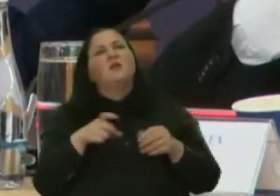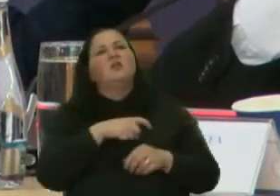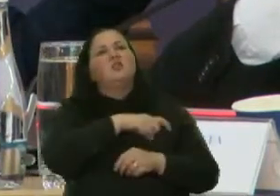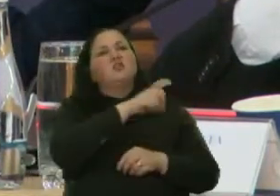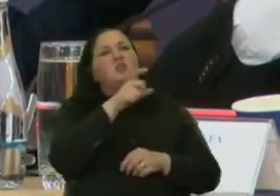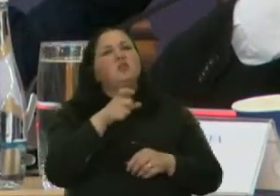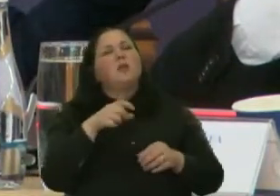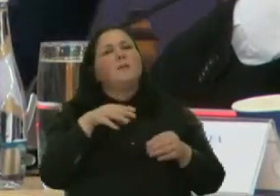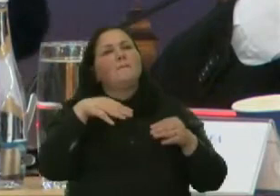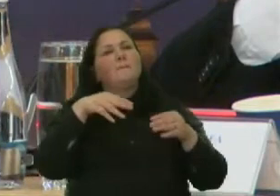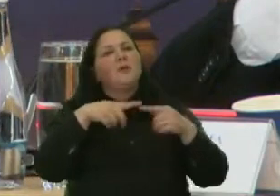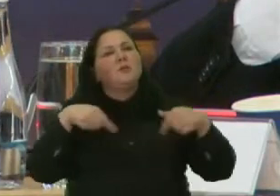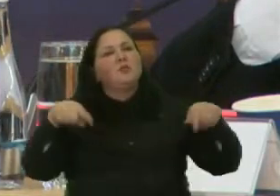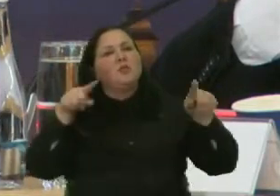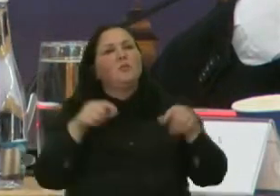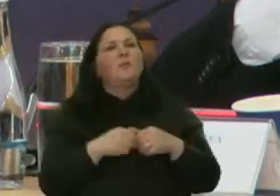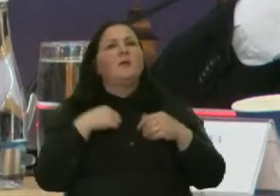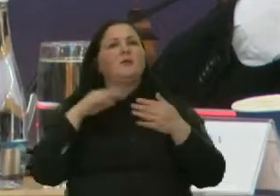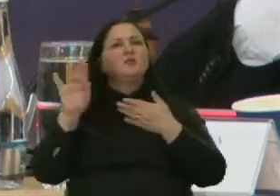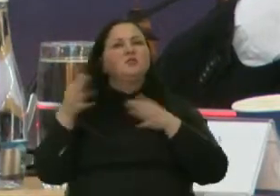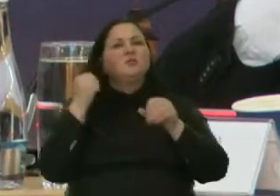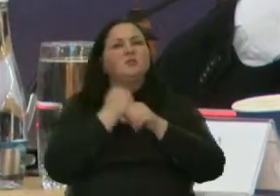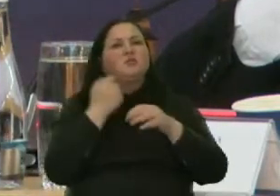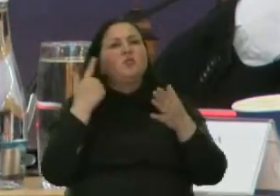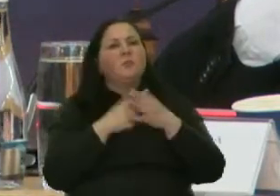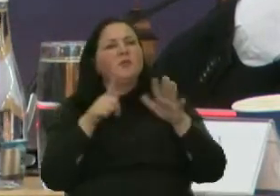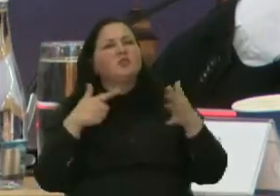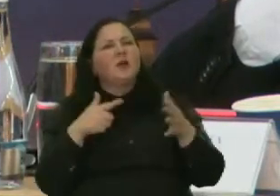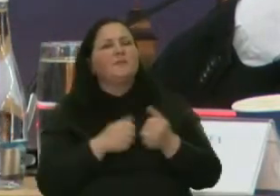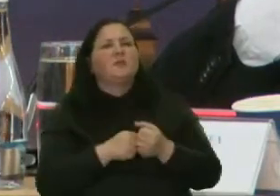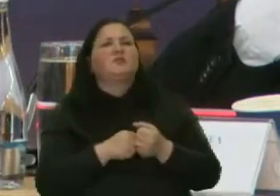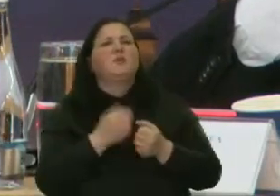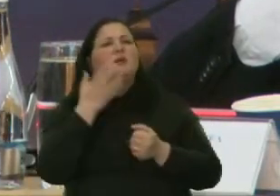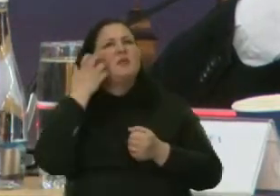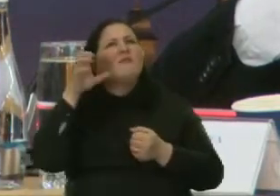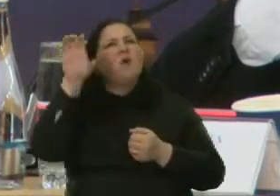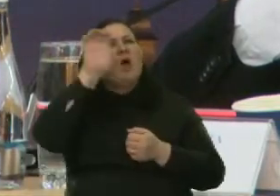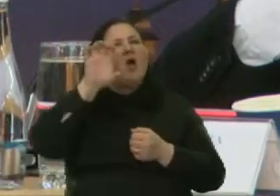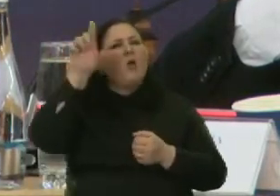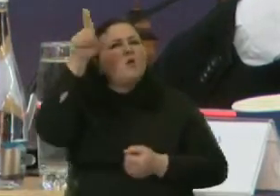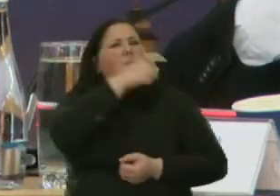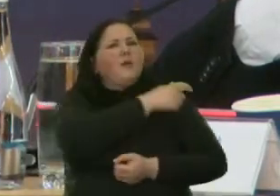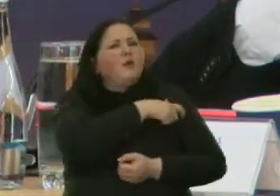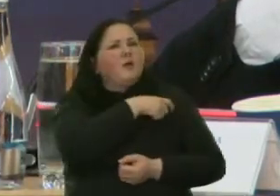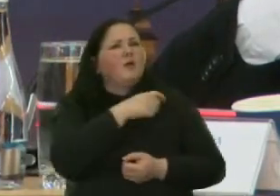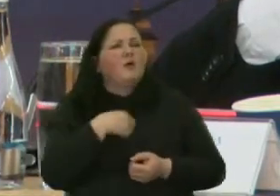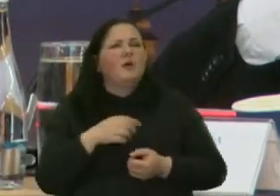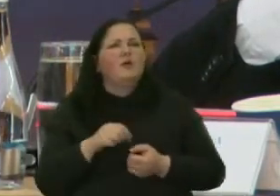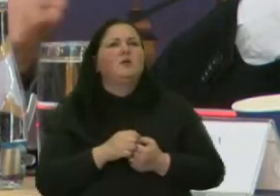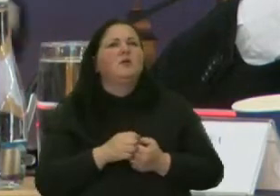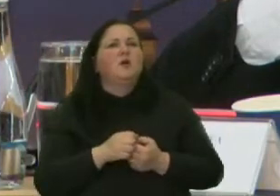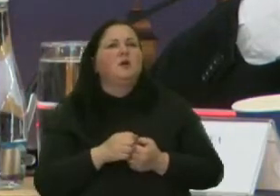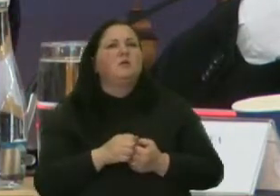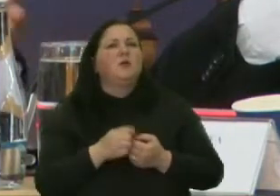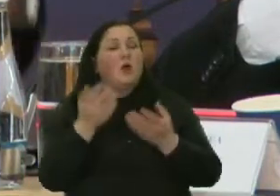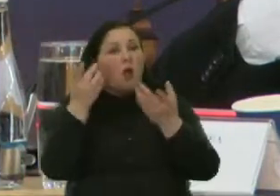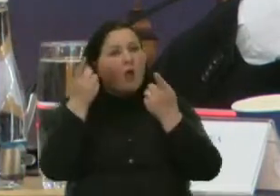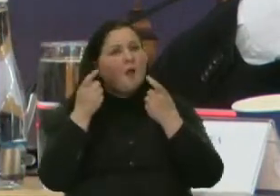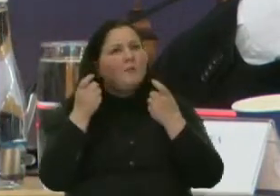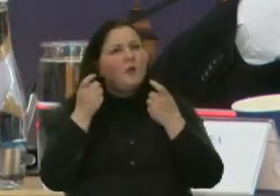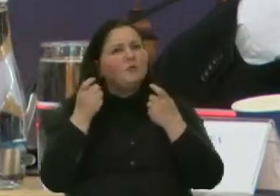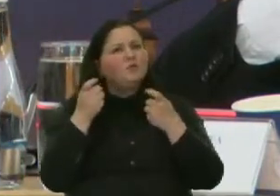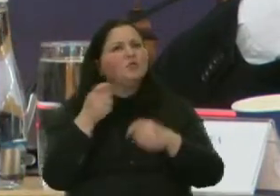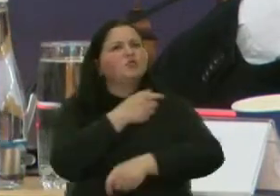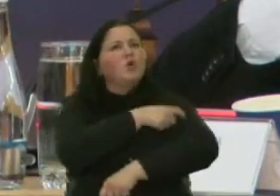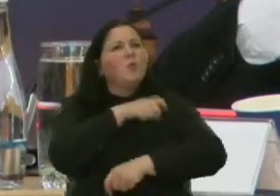lucrăm în 2017 p am fus Parlamentul european aici la Cluj să i convingem că aria Cluj Ploiești e mai aglomerată decât București Otopeni nu ne a crezut nimeni No am adus Comisia de transporturi a